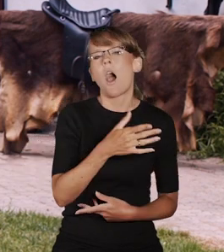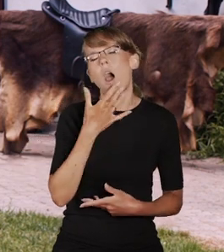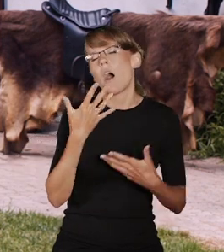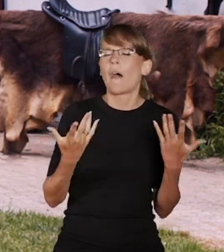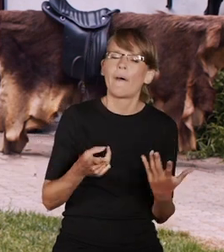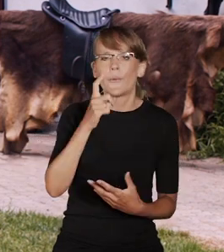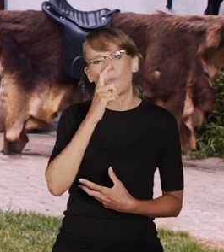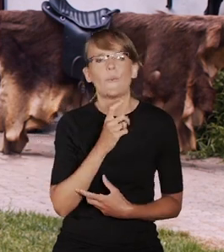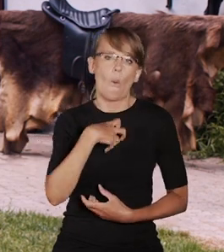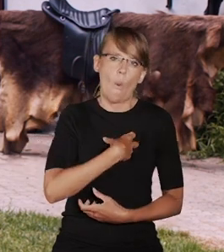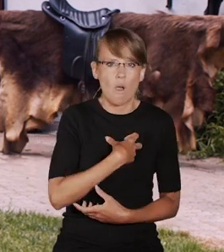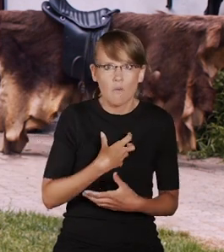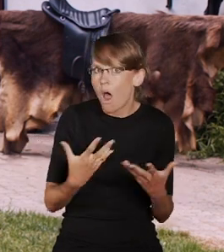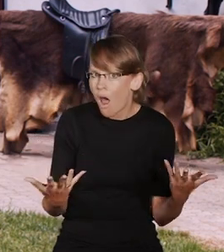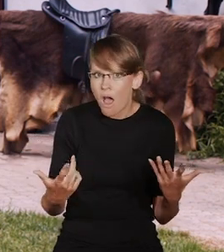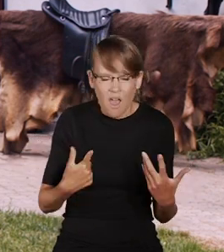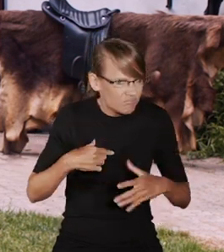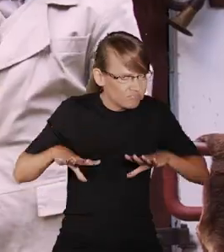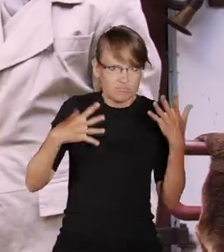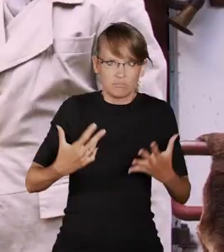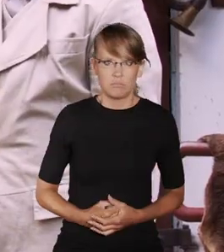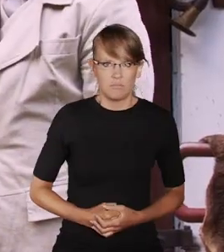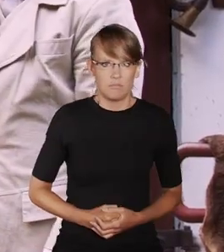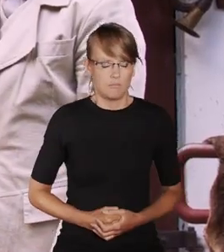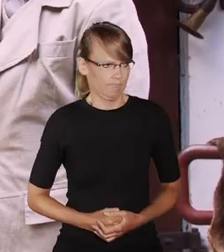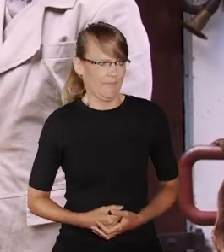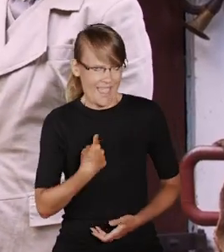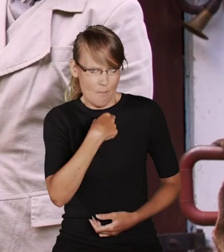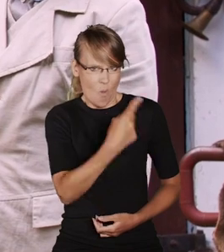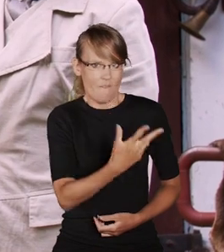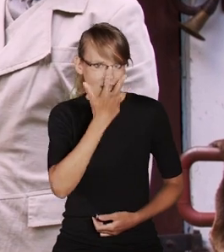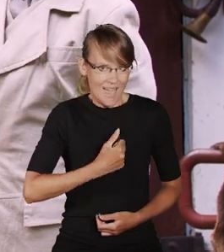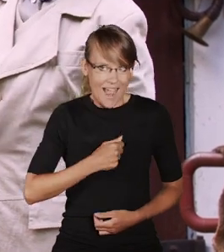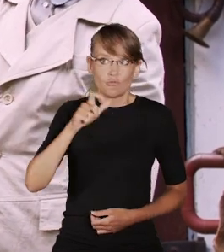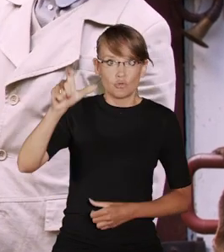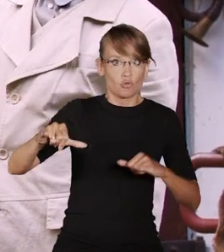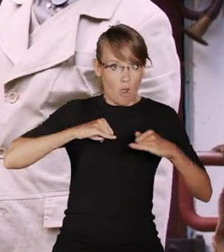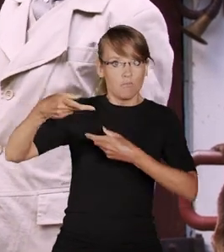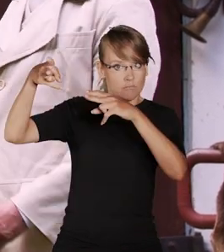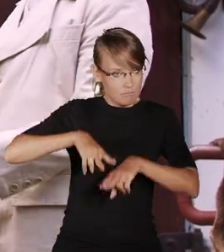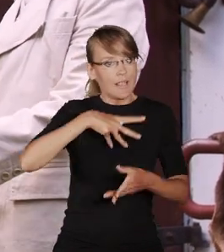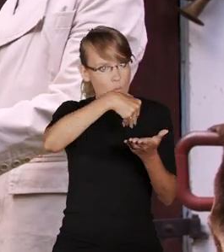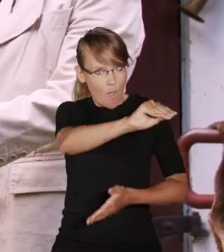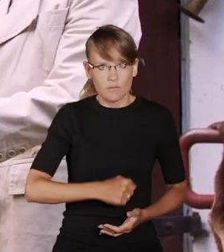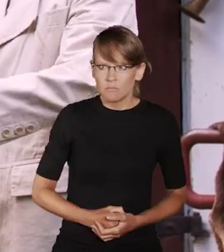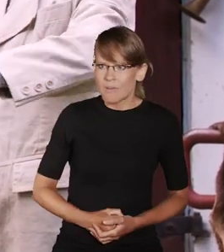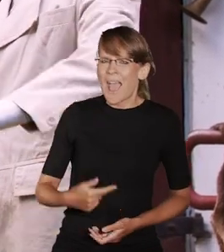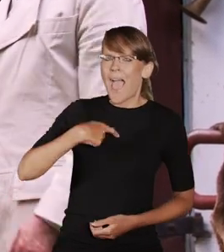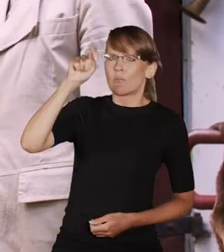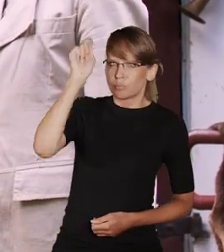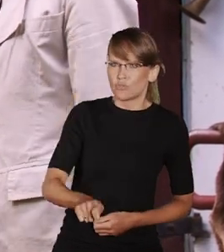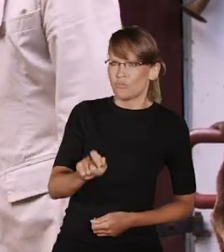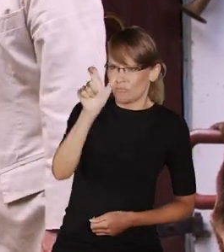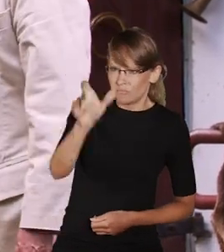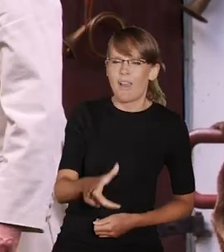Siwuchy. Zmachałem się jak pies. W końcu przyjeżdżam tutaj, tłukę się 70 wiorst. Nadziei, że odbiorę pieniądze, a tu mnie częstują